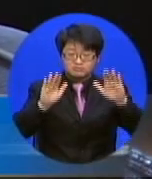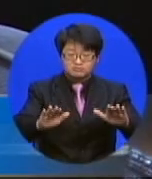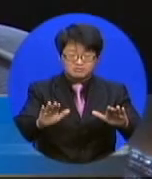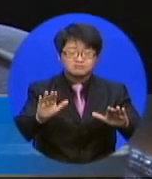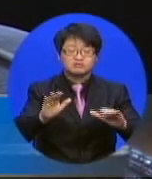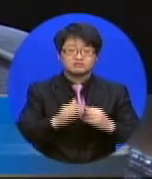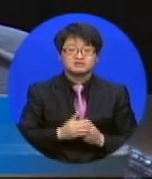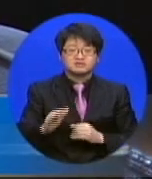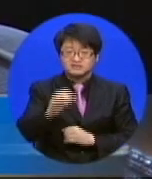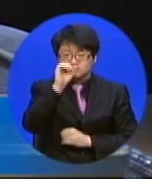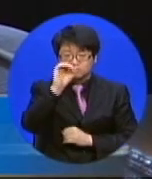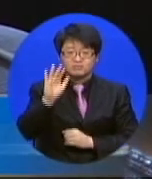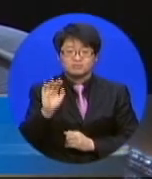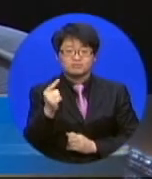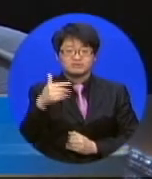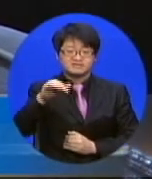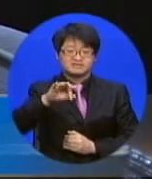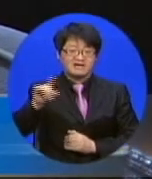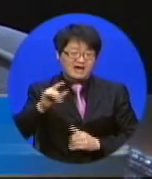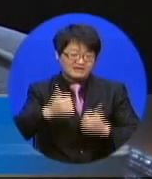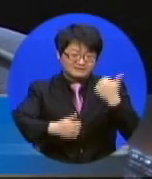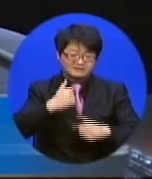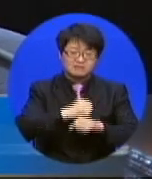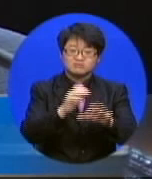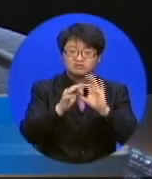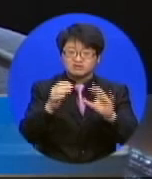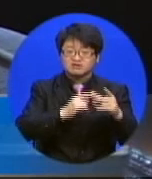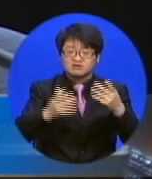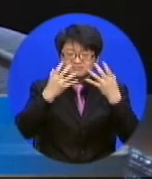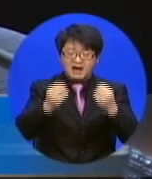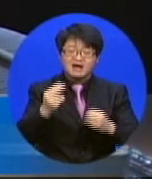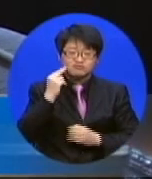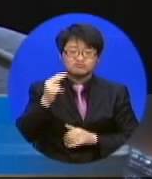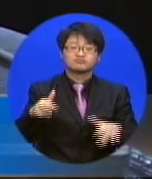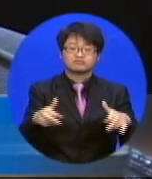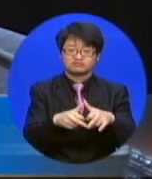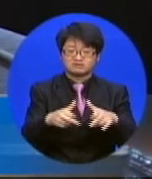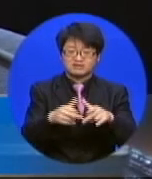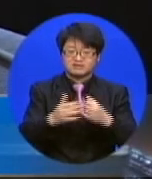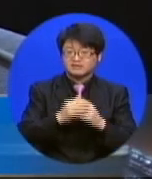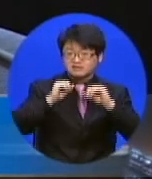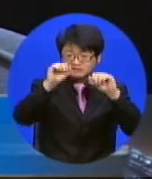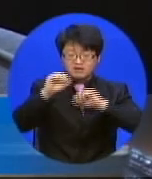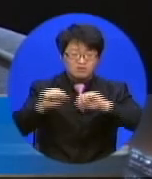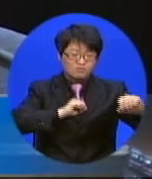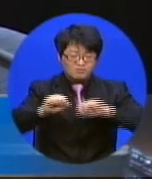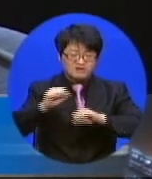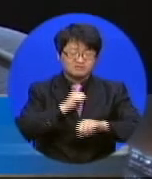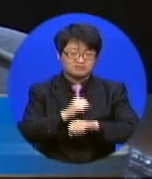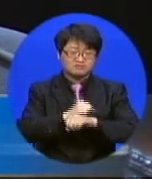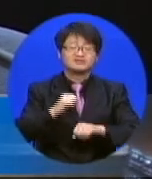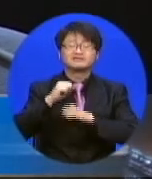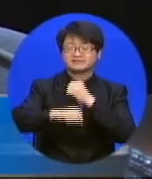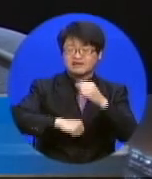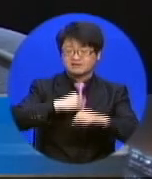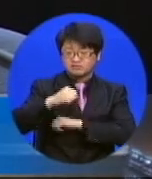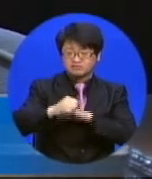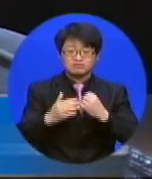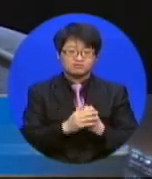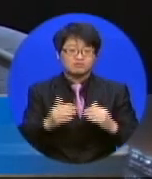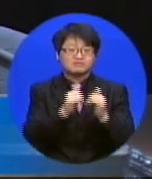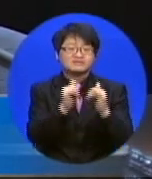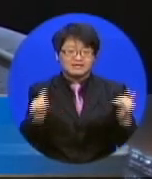앞으로도 이 동문 보치아 리그를 통해 더 많은 중증 장애인들이 체육활동을 통해 자유롭고